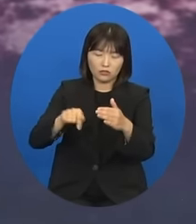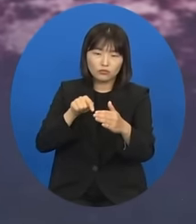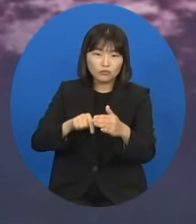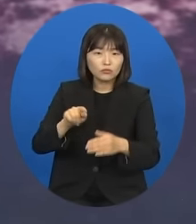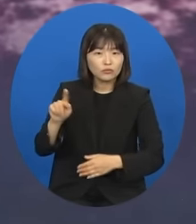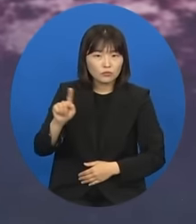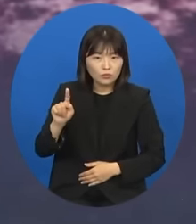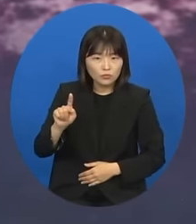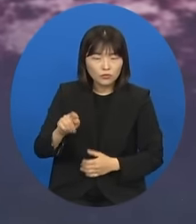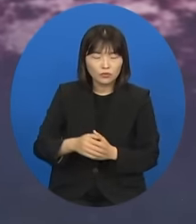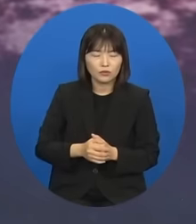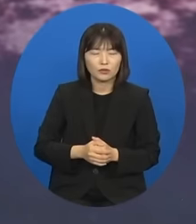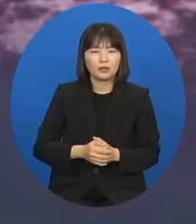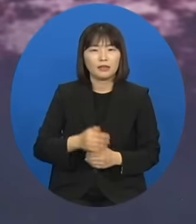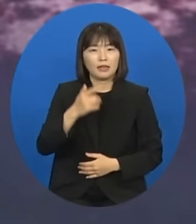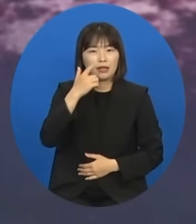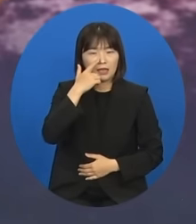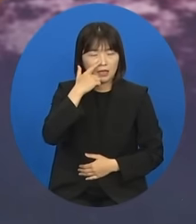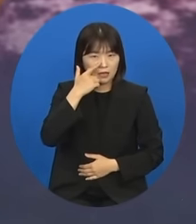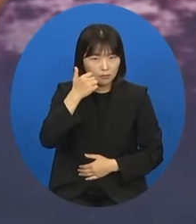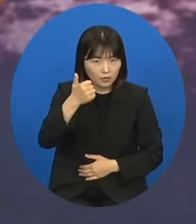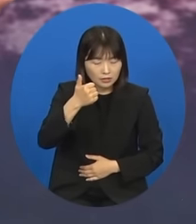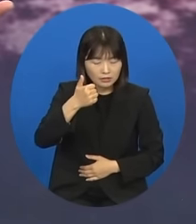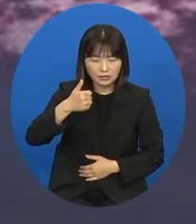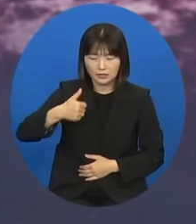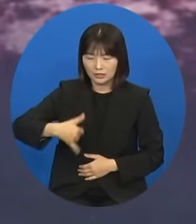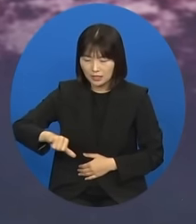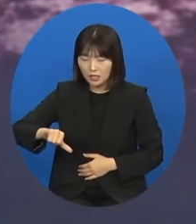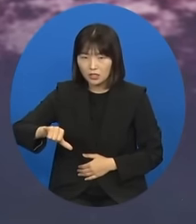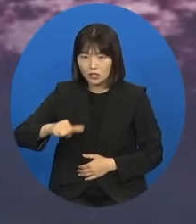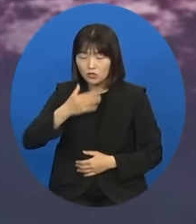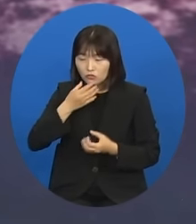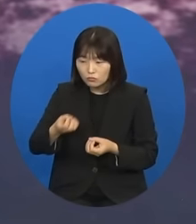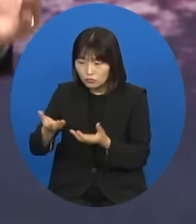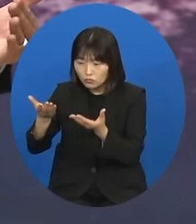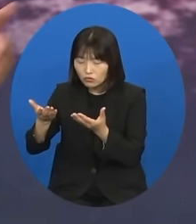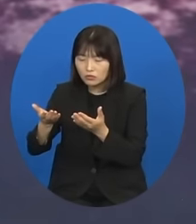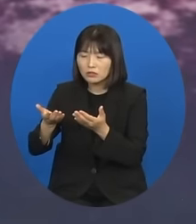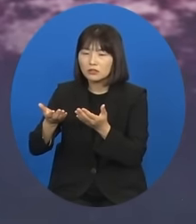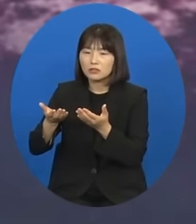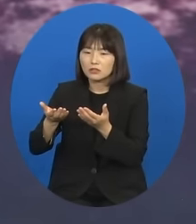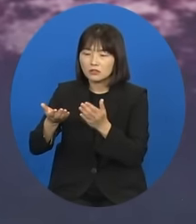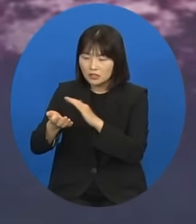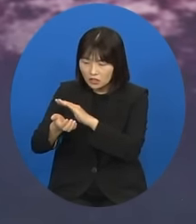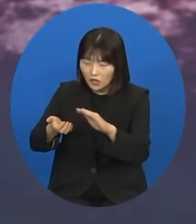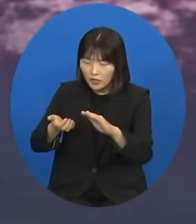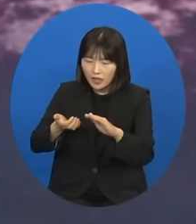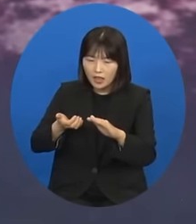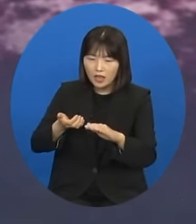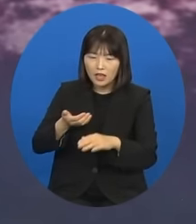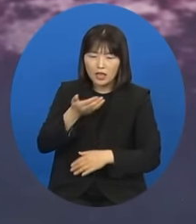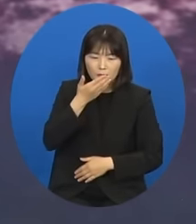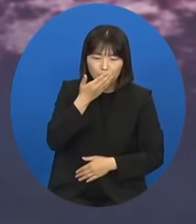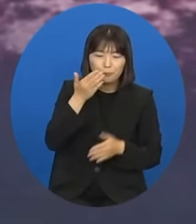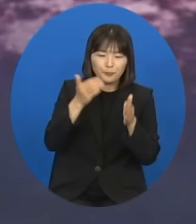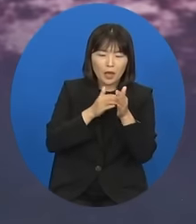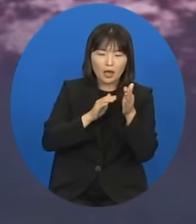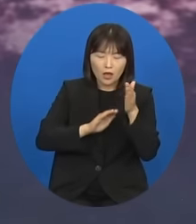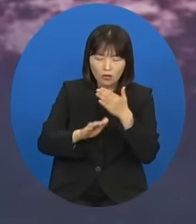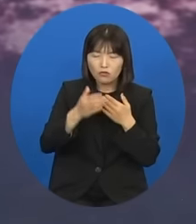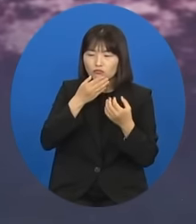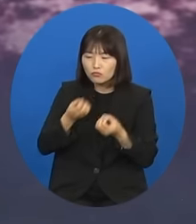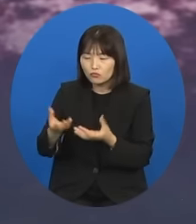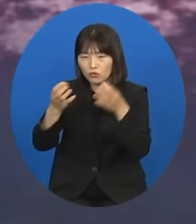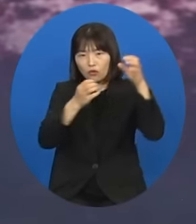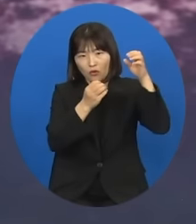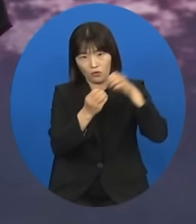해요 그니까 아버지가 자녀에게 축복을 하기 전에 음식을 먹고 축복하는 뭐 이런 관습이 뭐 있었다고 합니다